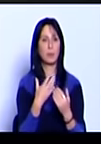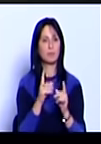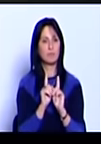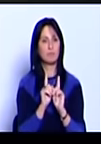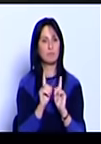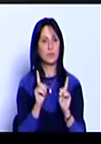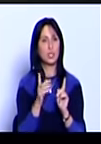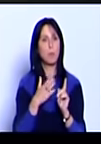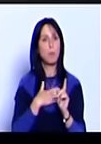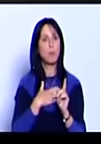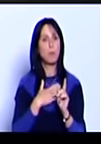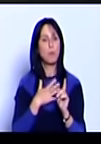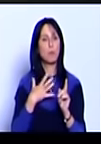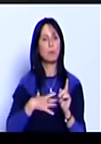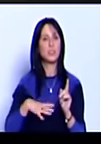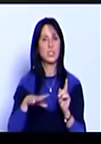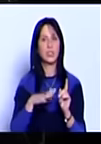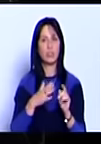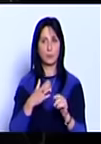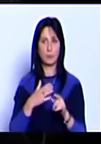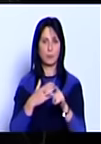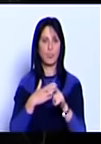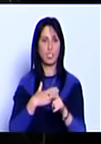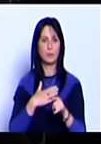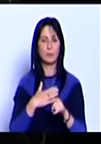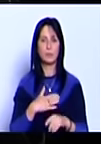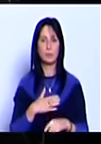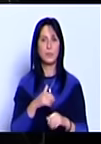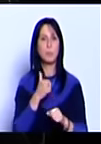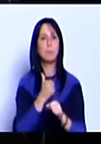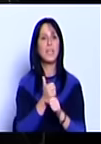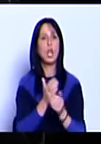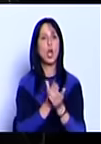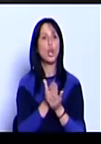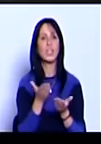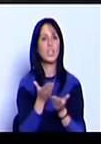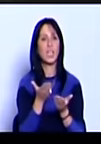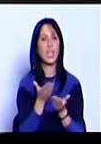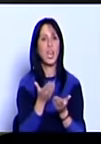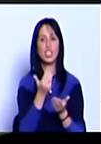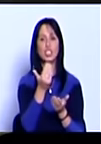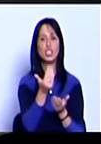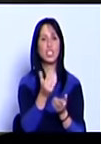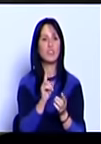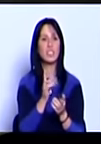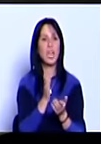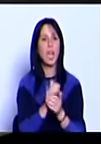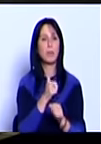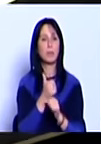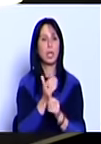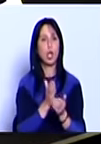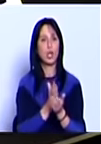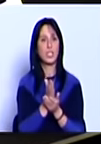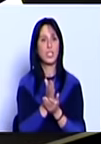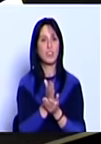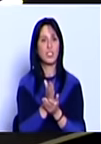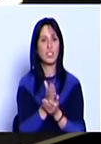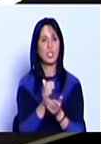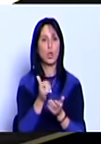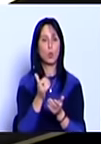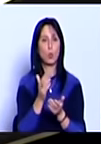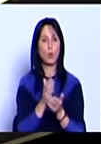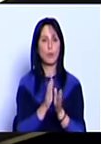თავისებურება, რას ანიჭებ მნიშვნელობას? ჩვენში შეხედულებათა რას ანიჭებ პრიორიტეტს? რა არის შენთვის განსაზღვრა? რატომ მიდიხარ საერთო